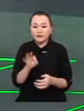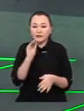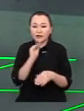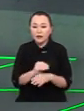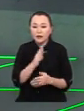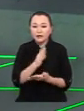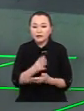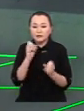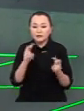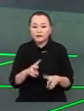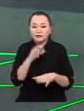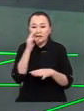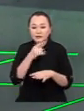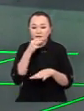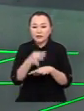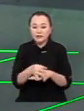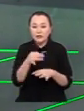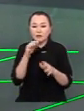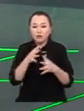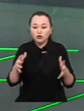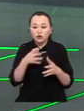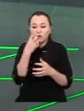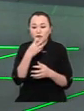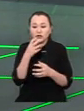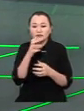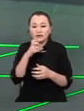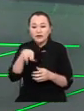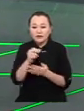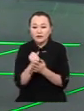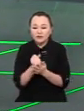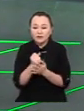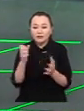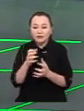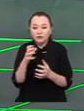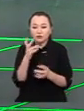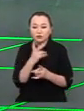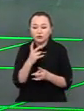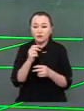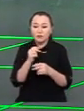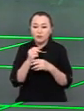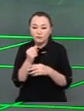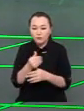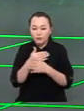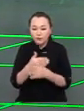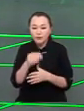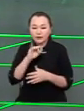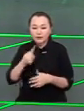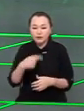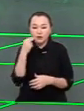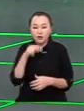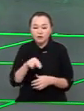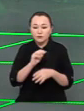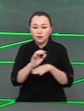словам специалистов, Казахстану нужно больше овощехранилищ. Кроме того, отрасль необходимо субсидировать и требовать